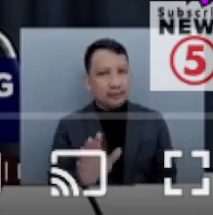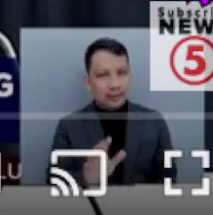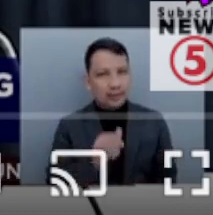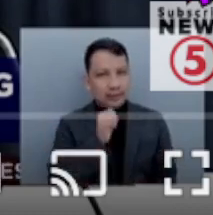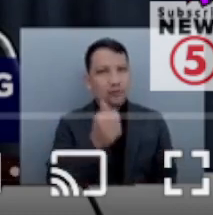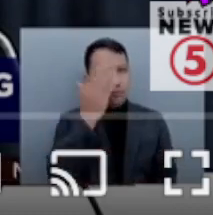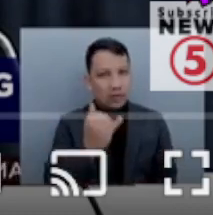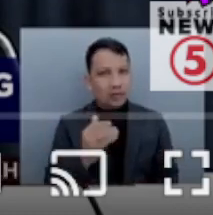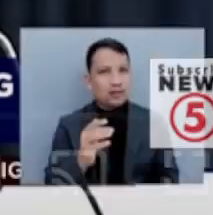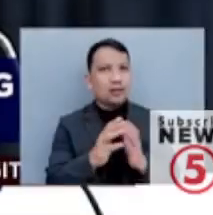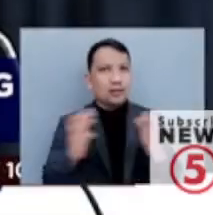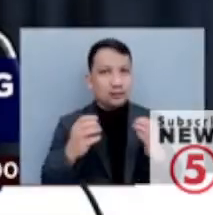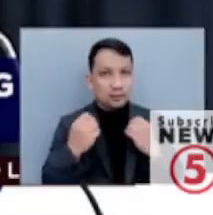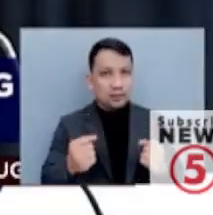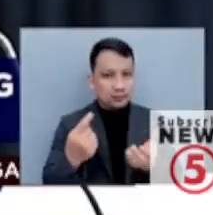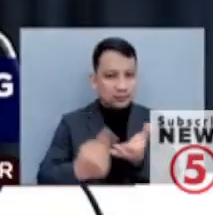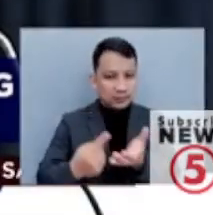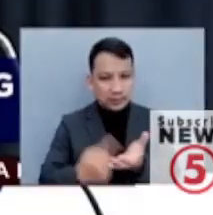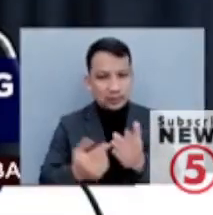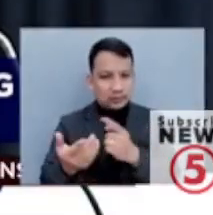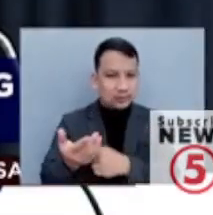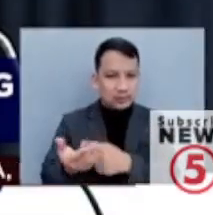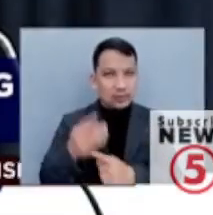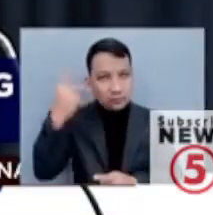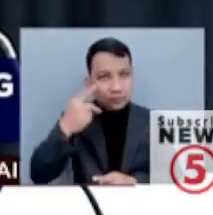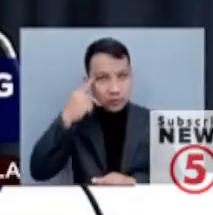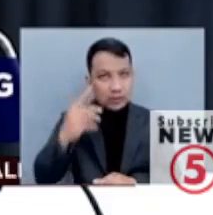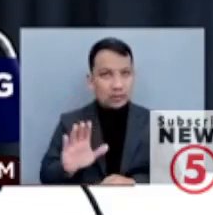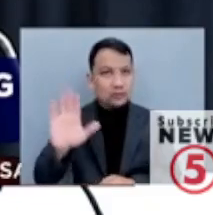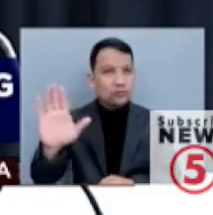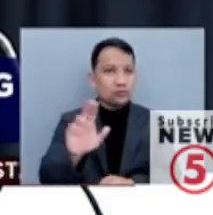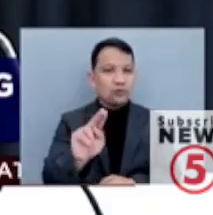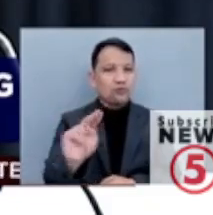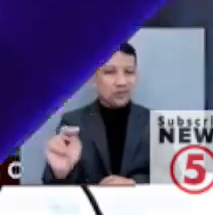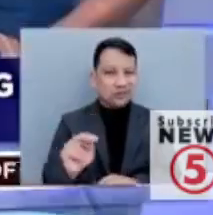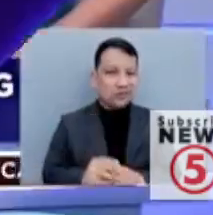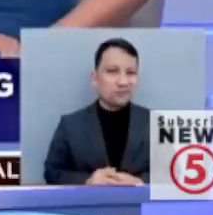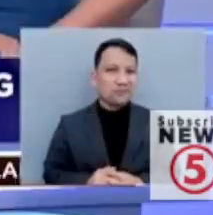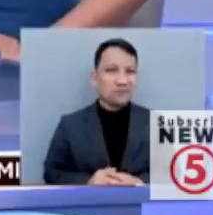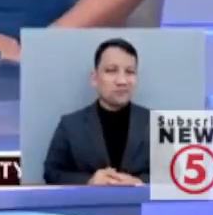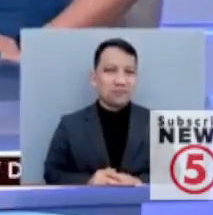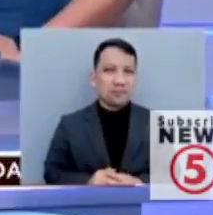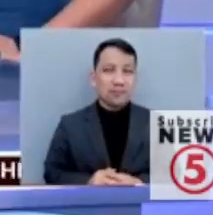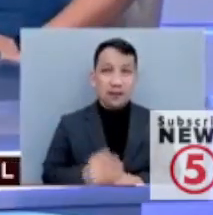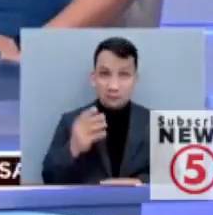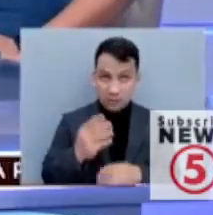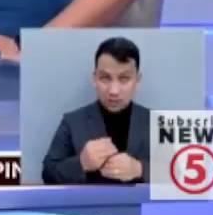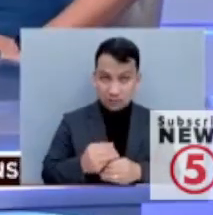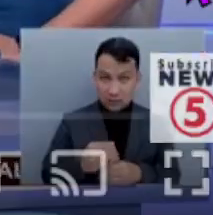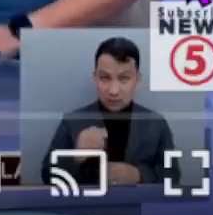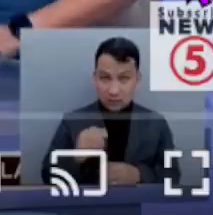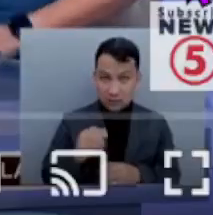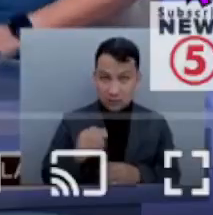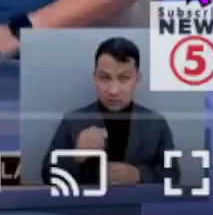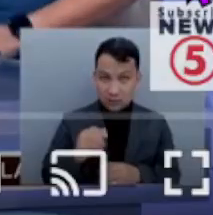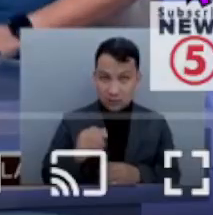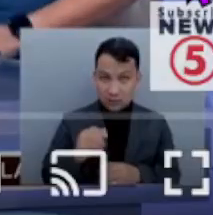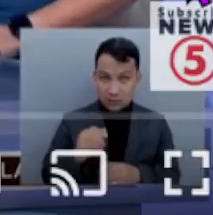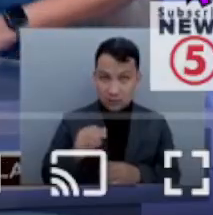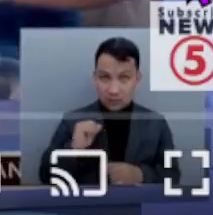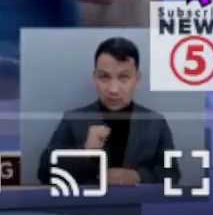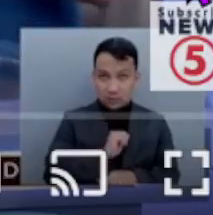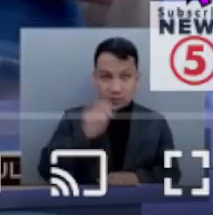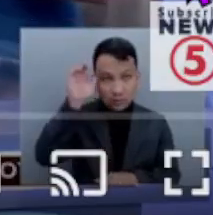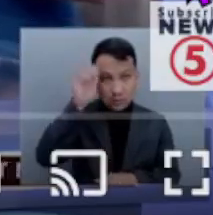bigat ng discussion at saka ng politika sa UN. Dagdag po ni Senator Cayetano,